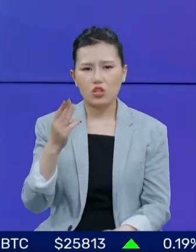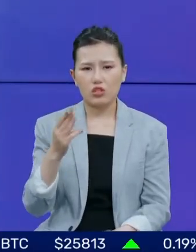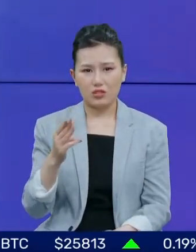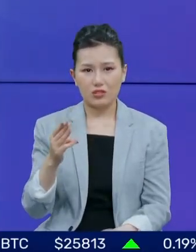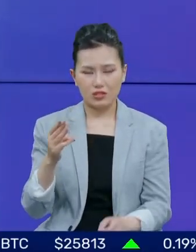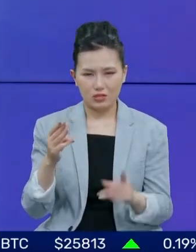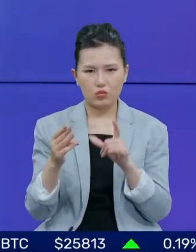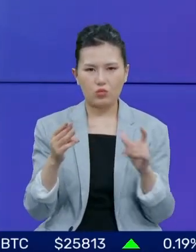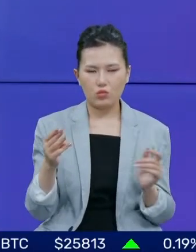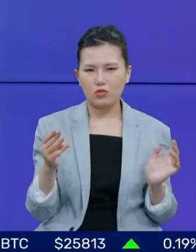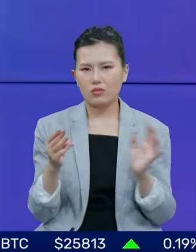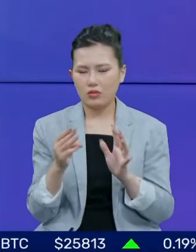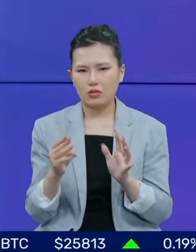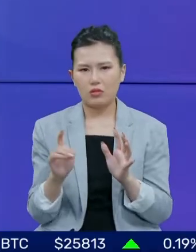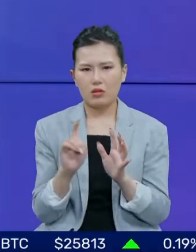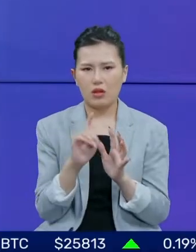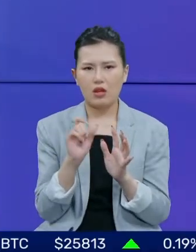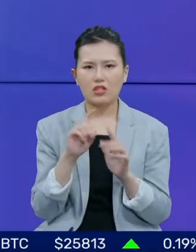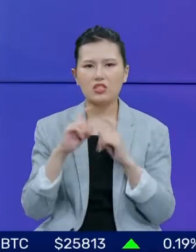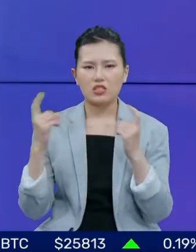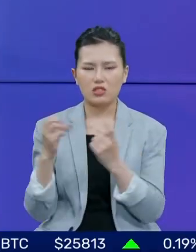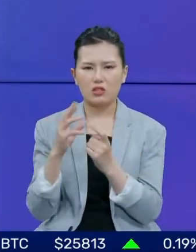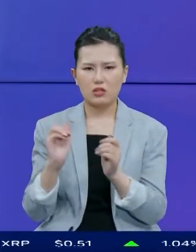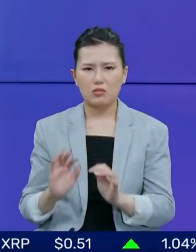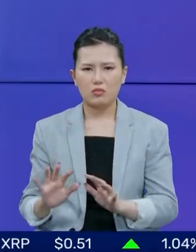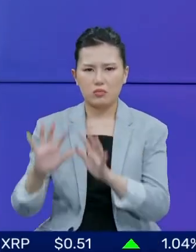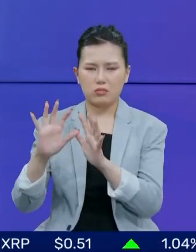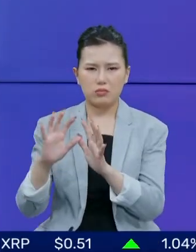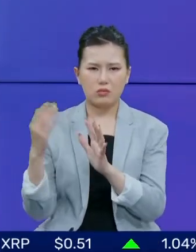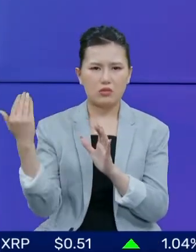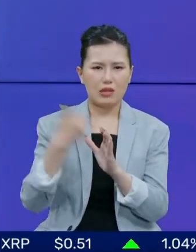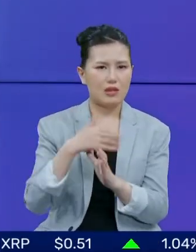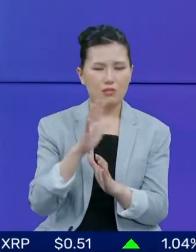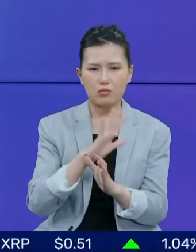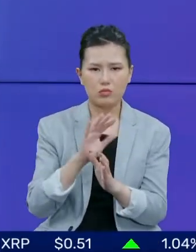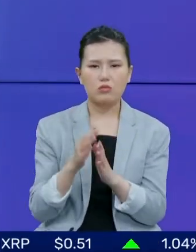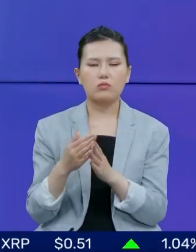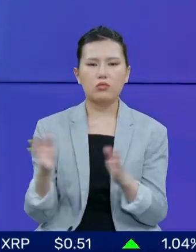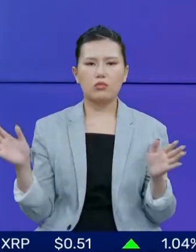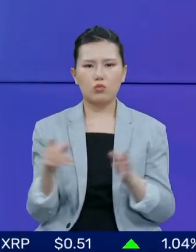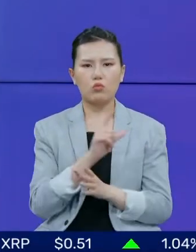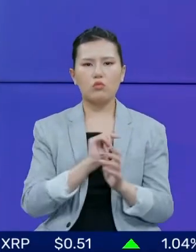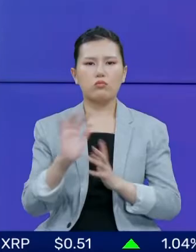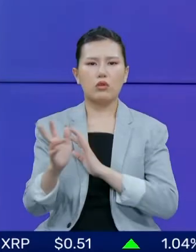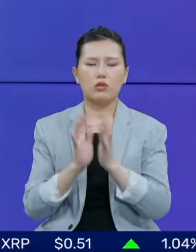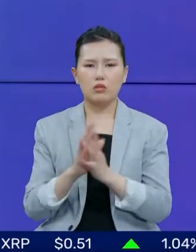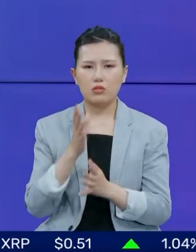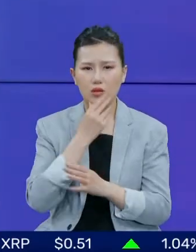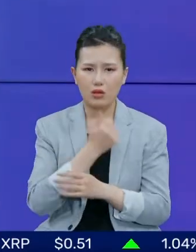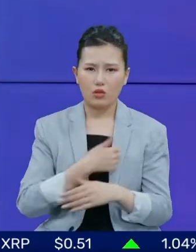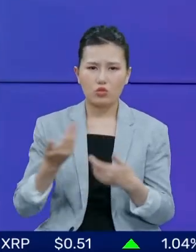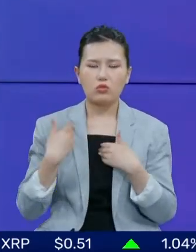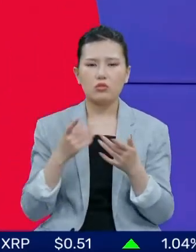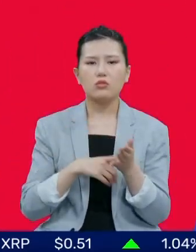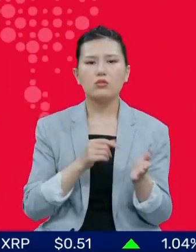хашаалж өндөр хаалт хийхээс илүүтэйгээр олон нийтэд нээлттэй болгож орох гарах хаалгыг нэмэгдүүлэх нь зүйтэй гэдгийг иргэд хэлж байна.